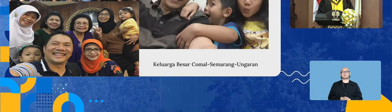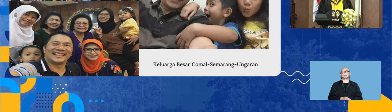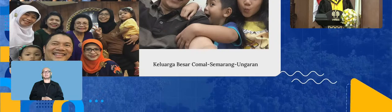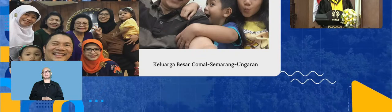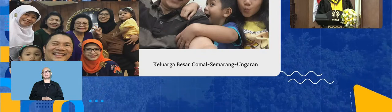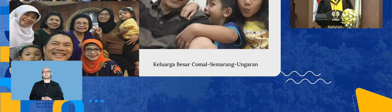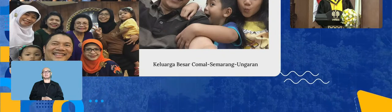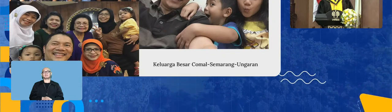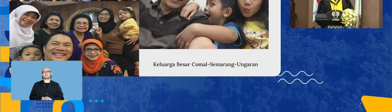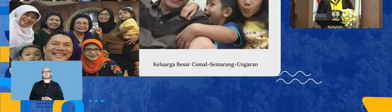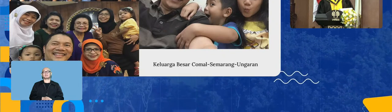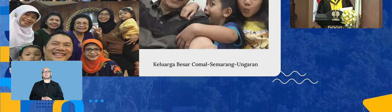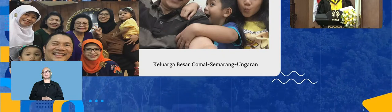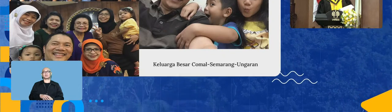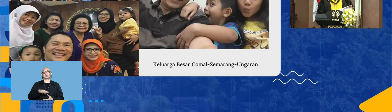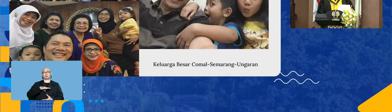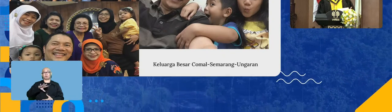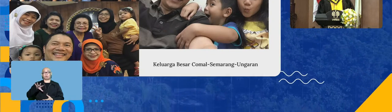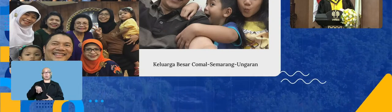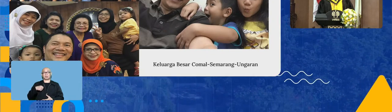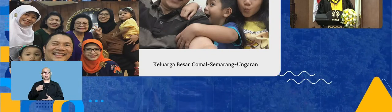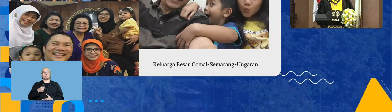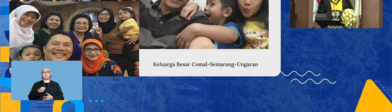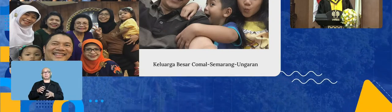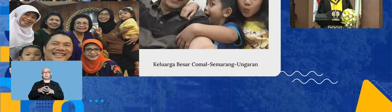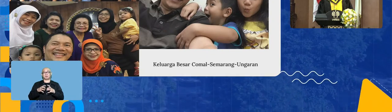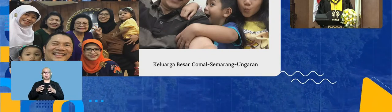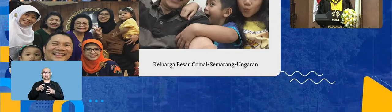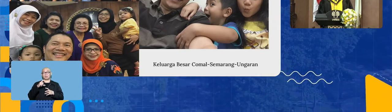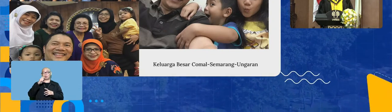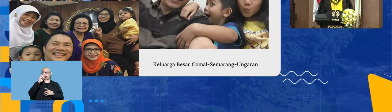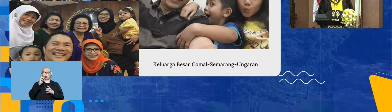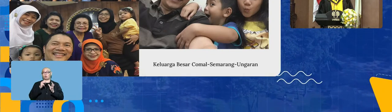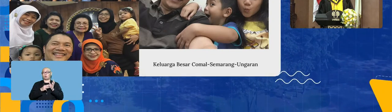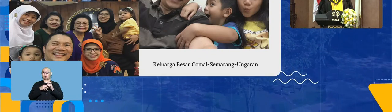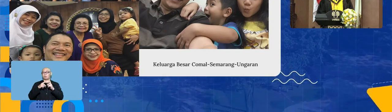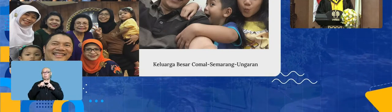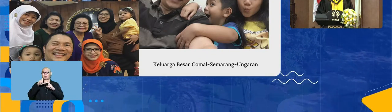Ya, pada keluarga besar, Comal,